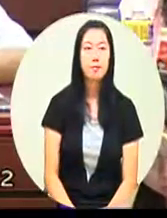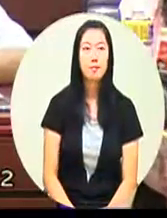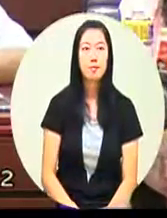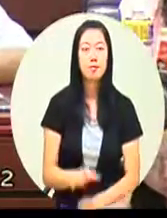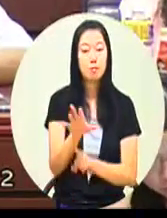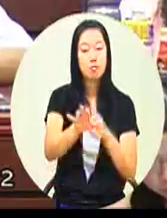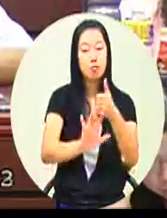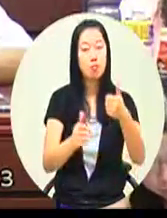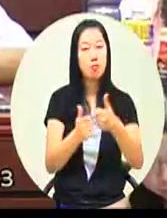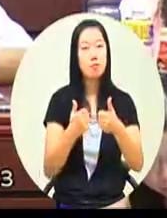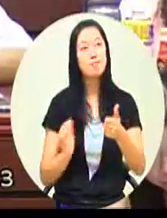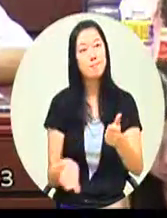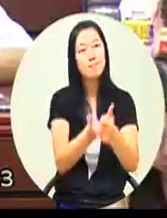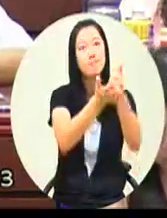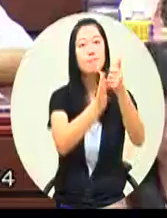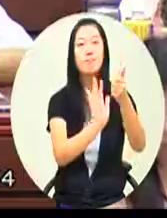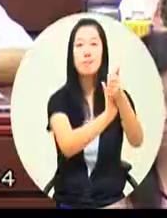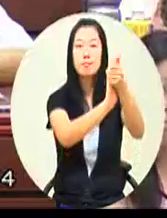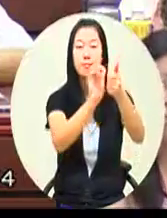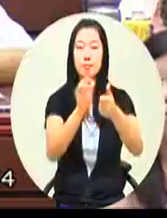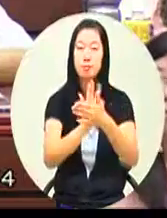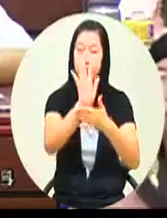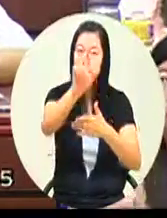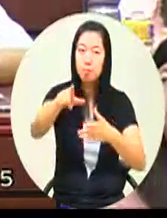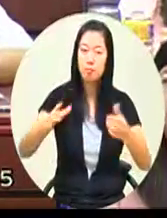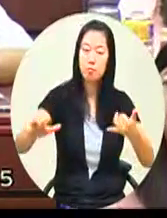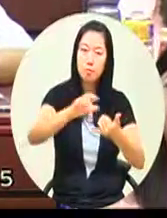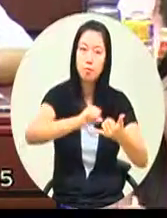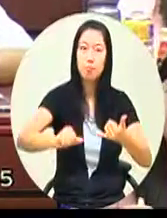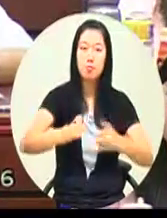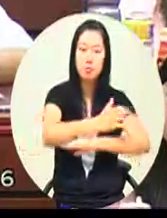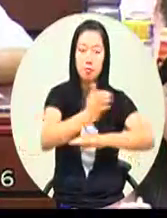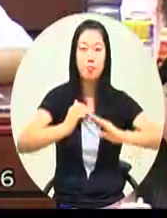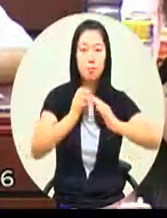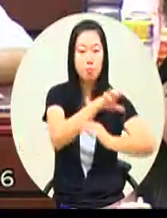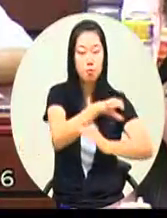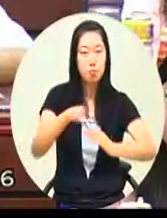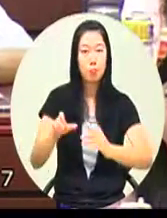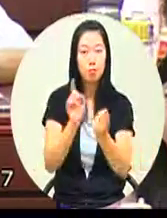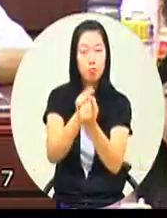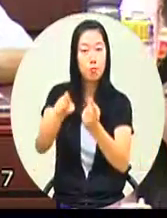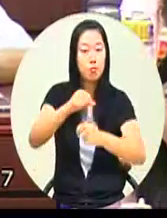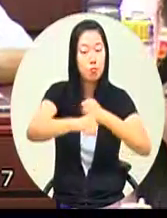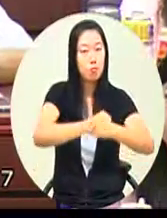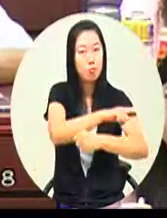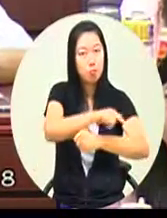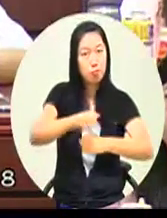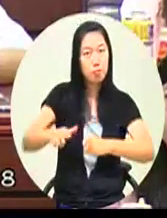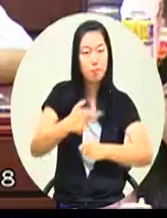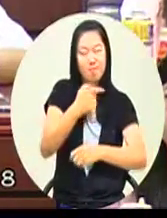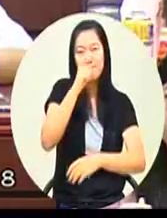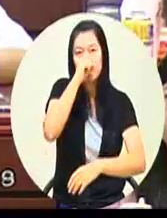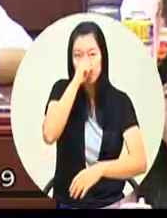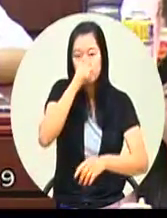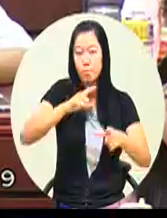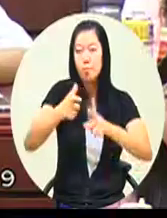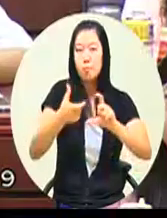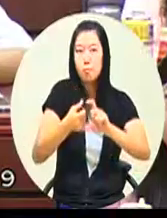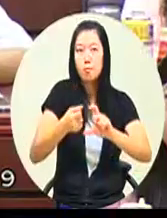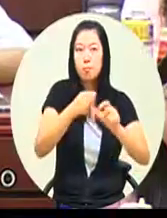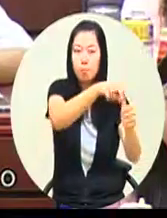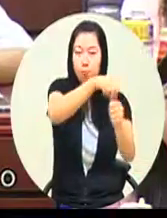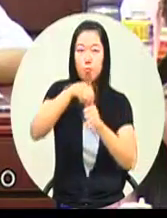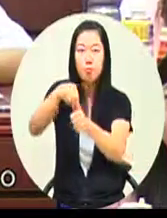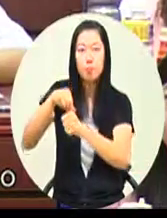一直在推，就是我们将来我们全国各县市可能就是对我们的动物呢，要有一个很好的一个园区，让它一个进